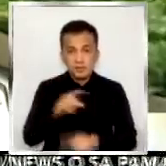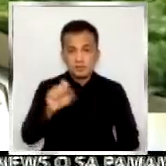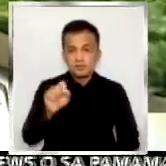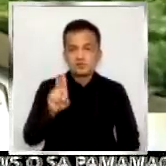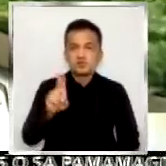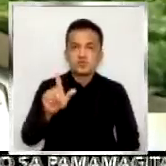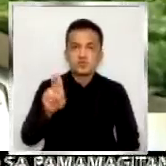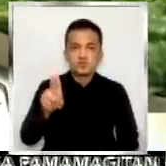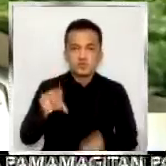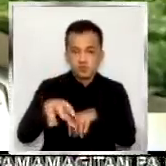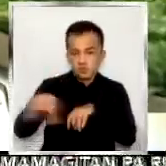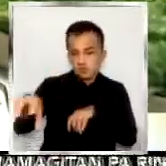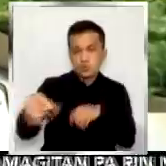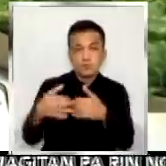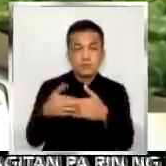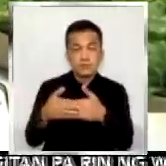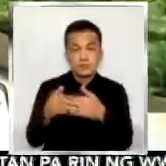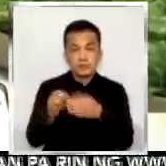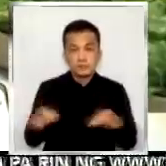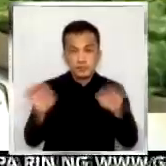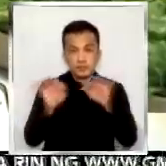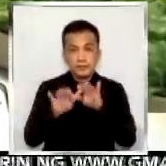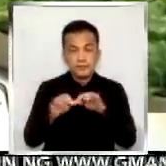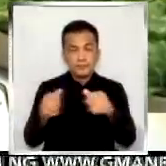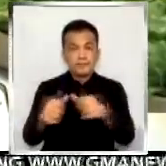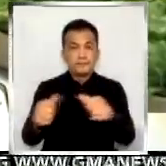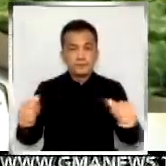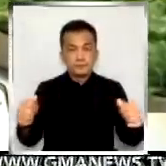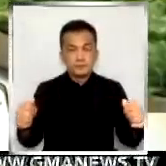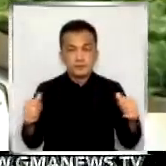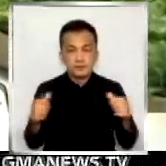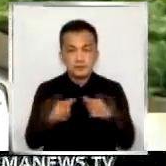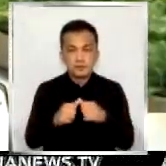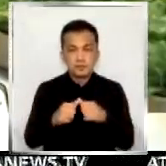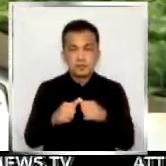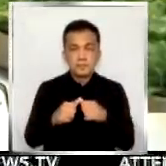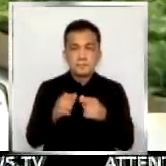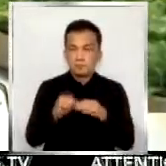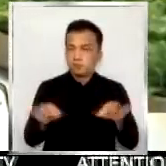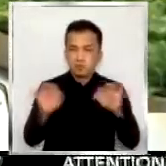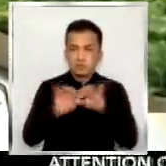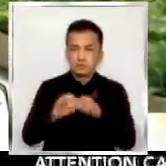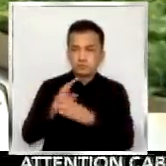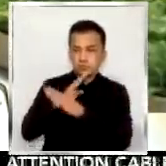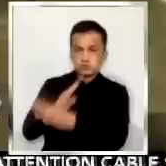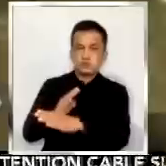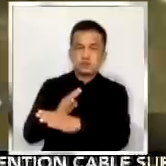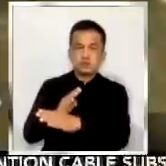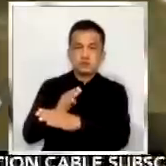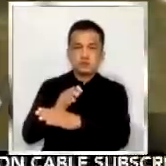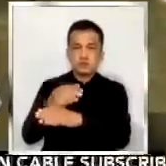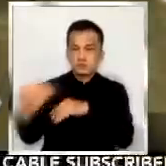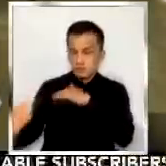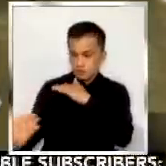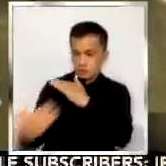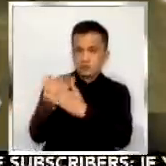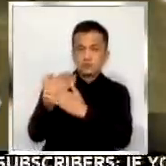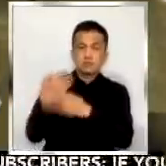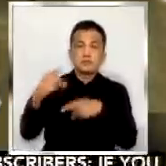that area is really the control of the entry of people. Yes, Mr.